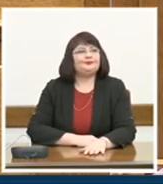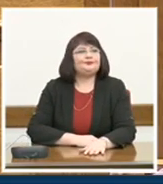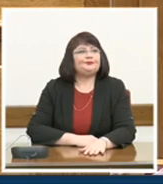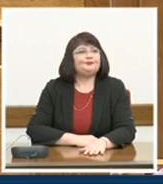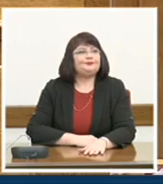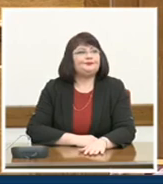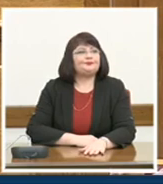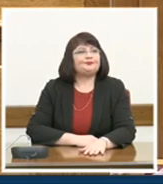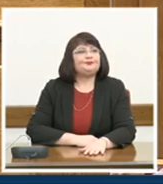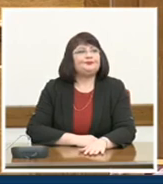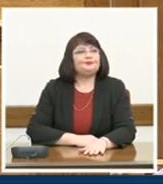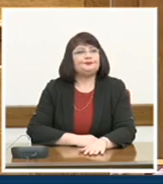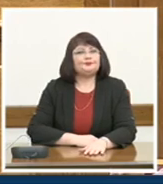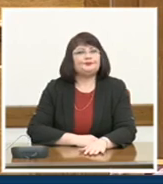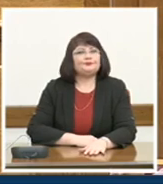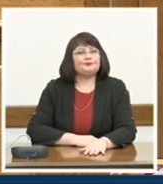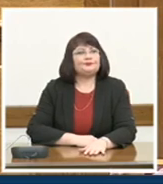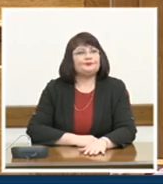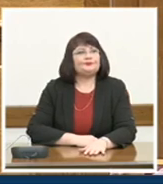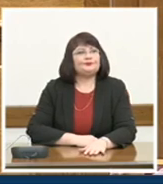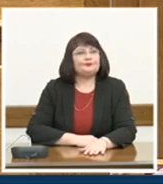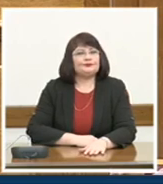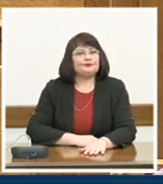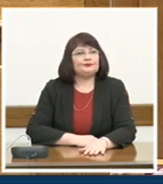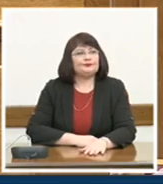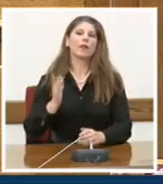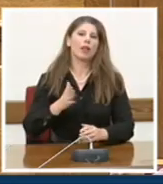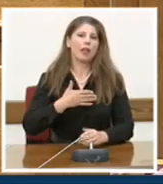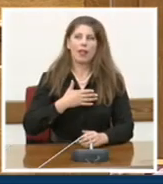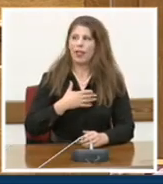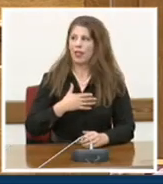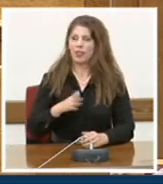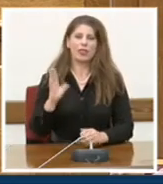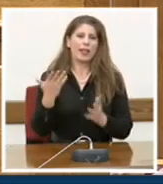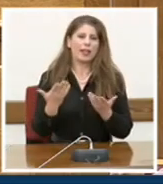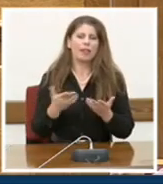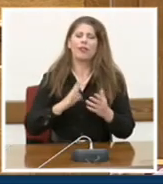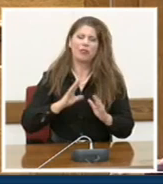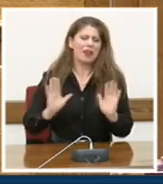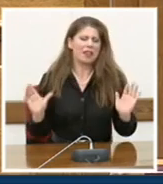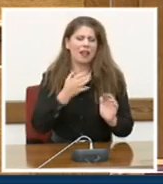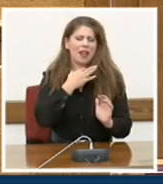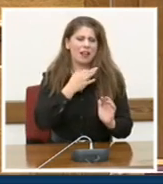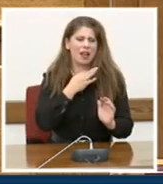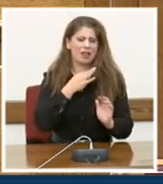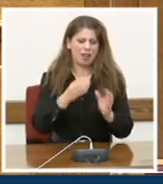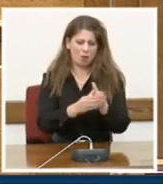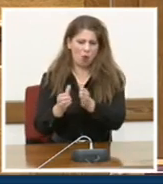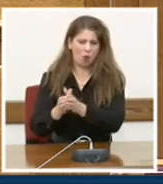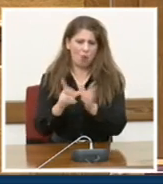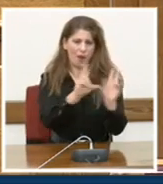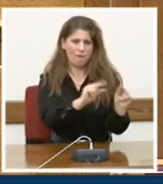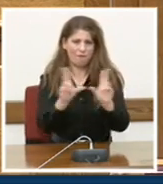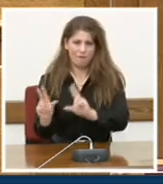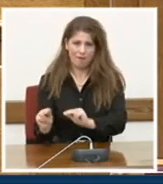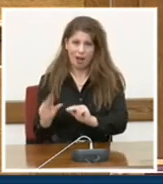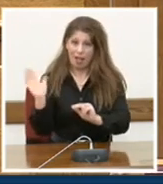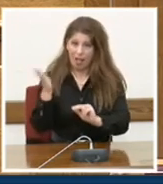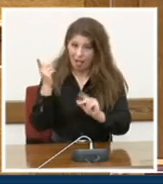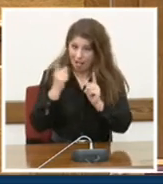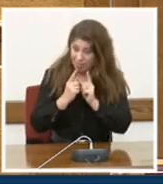έχει ανάγκη από κόμματα φωτοτυπία, από κόμματα καρμπών. Διαφορετικά δεν θα μπορούσε και να